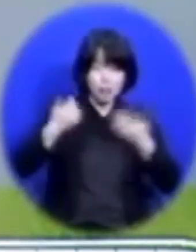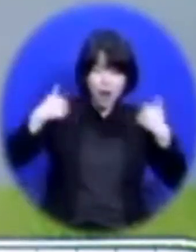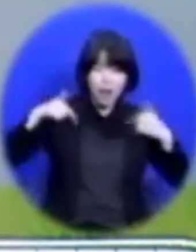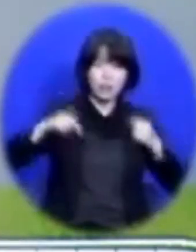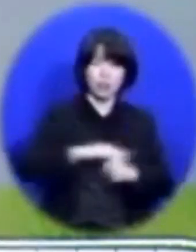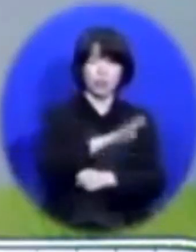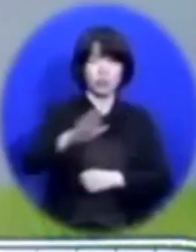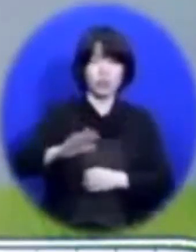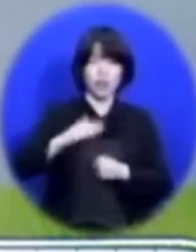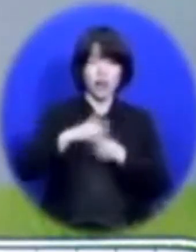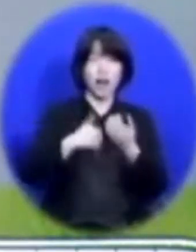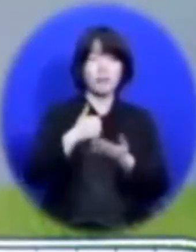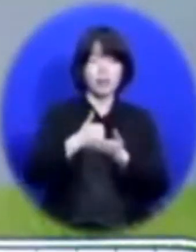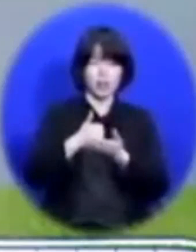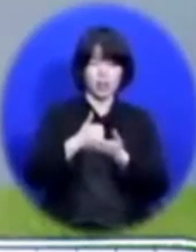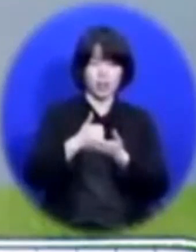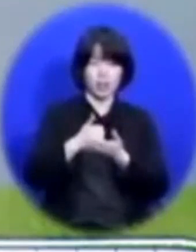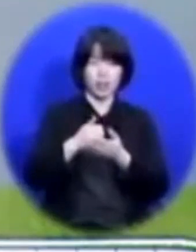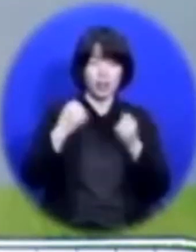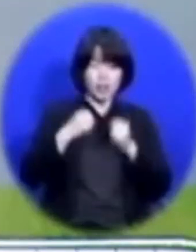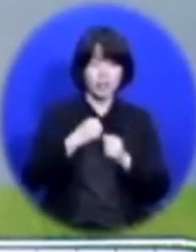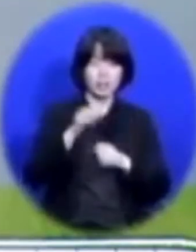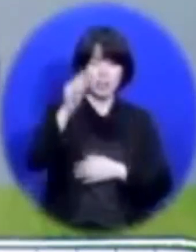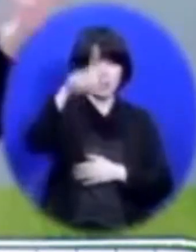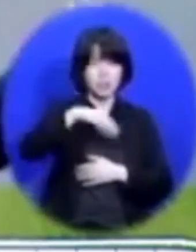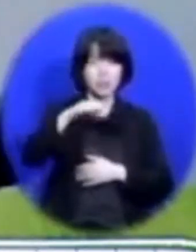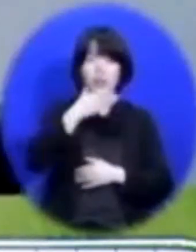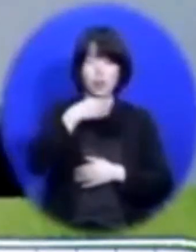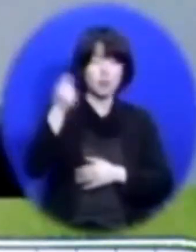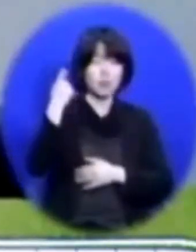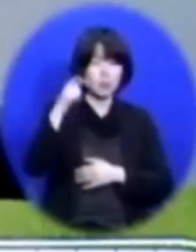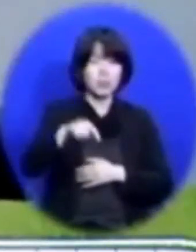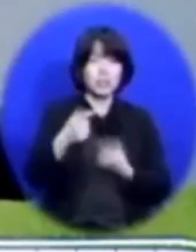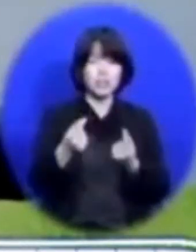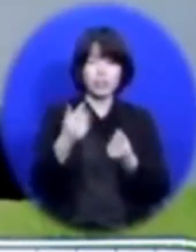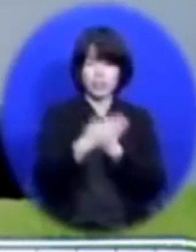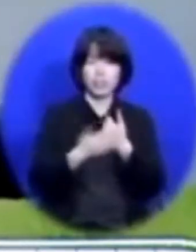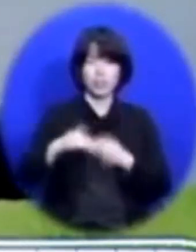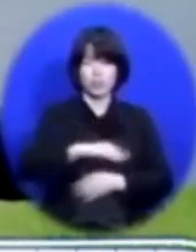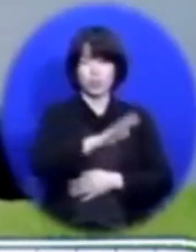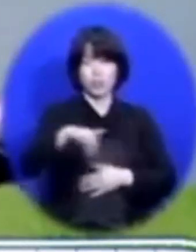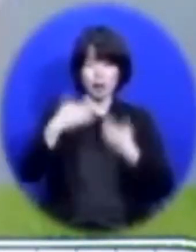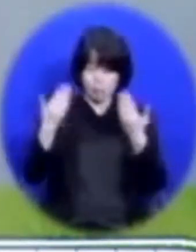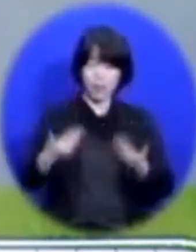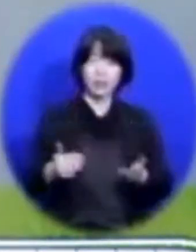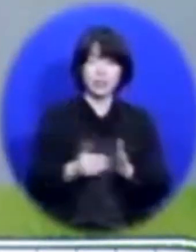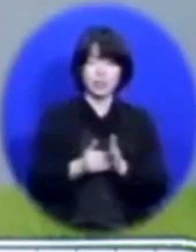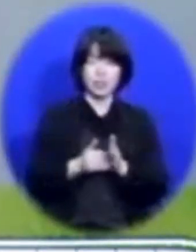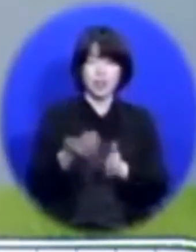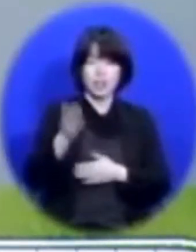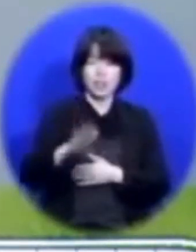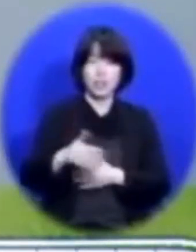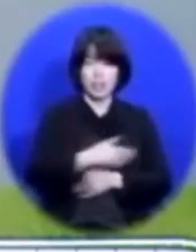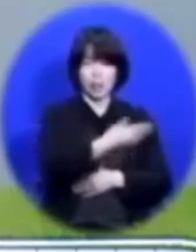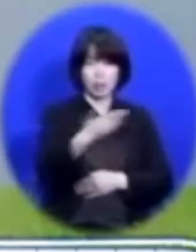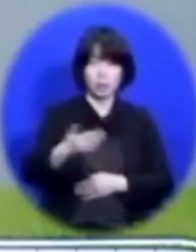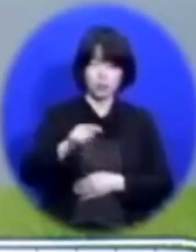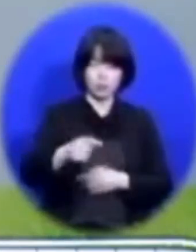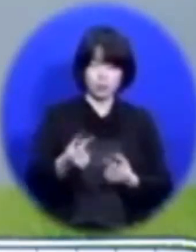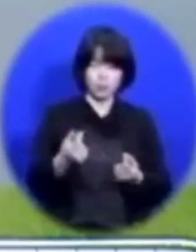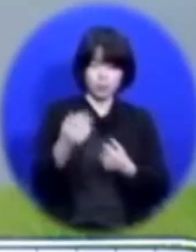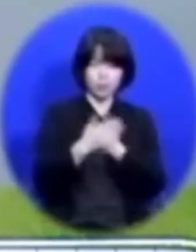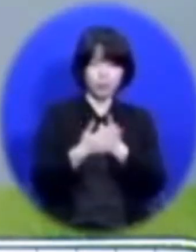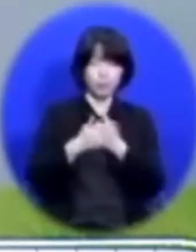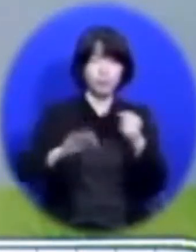,이것이바로 십자가복음입니다.우리는 그토록큰은혜를받았습니다.하지만여러분,